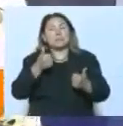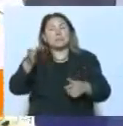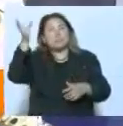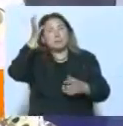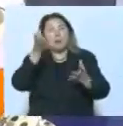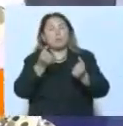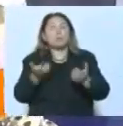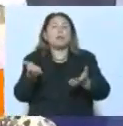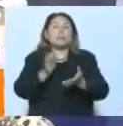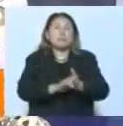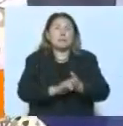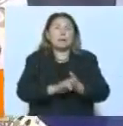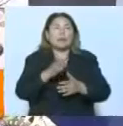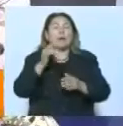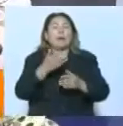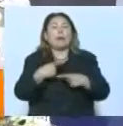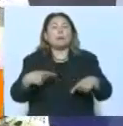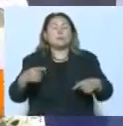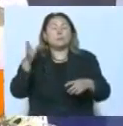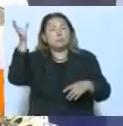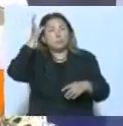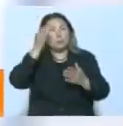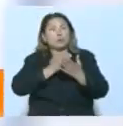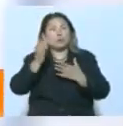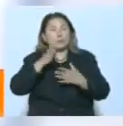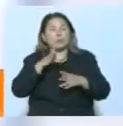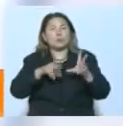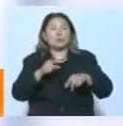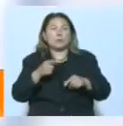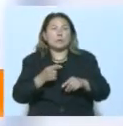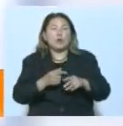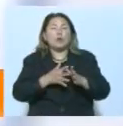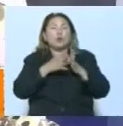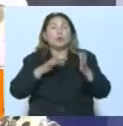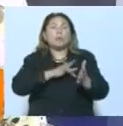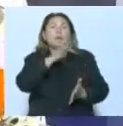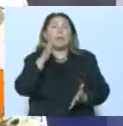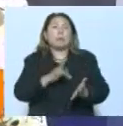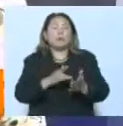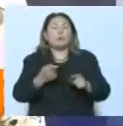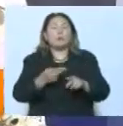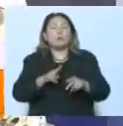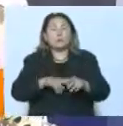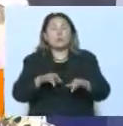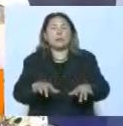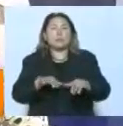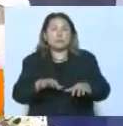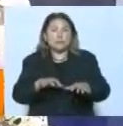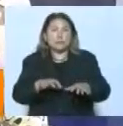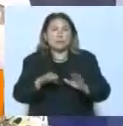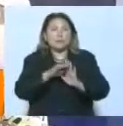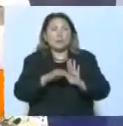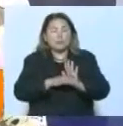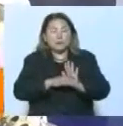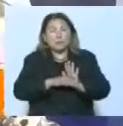жақсы таныстық, бәлкім болашақта бірлесе отырып мықты жобалар шығару деген секілді. Үлкен қалаларында ғана осы IT бағыты дамып, сол